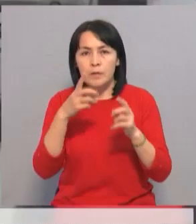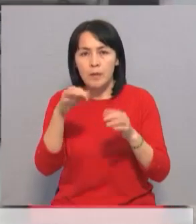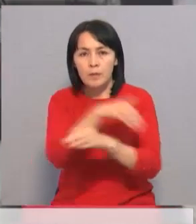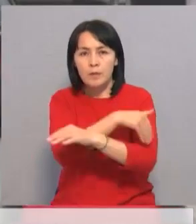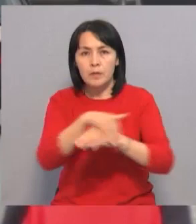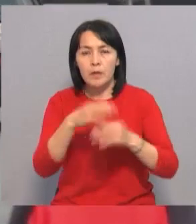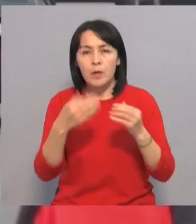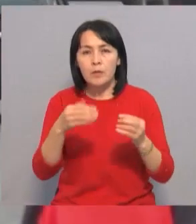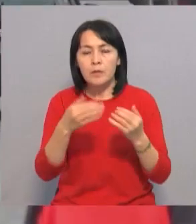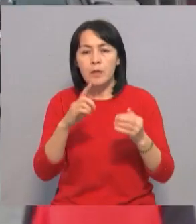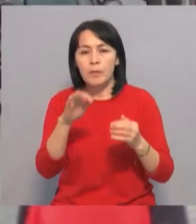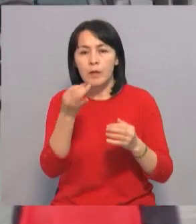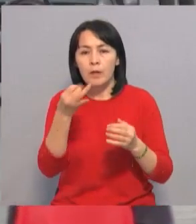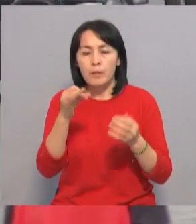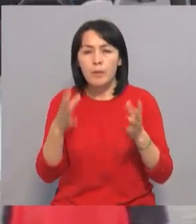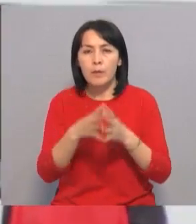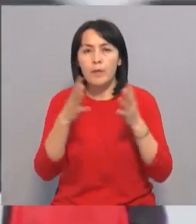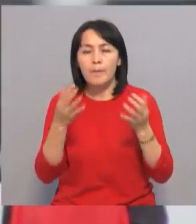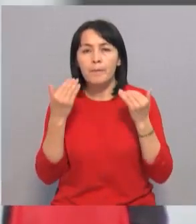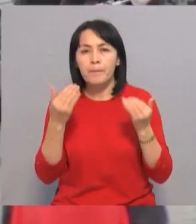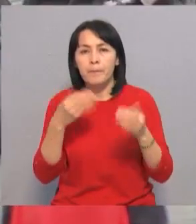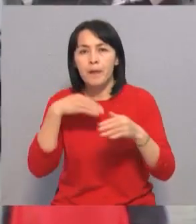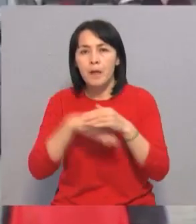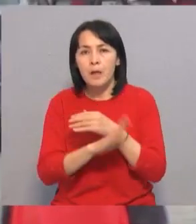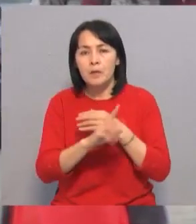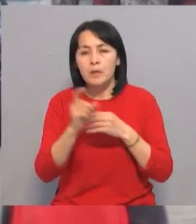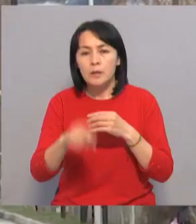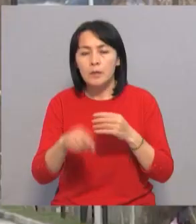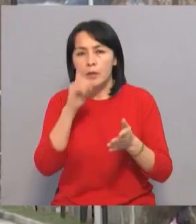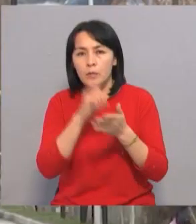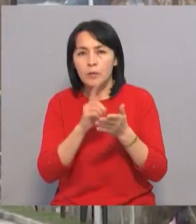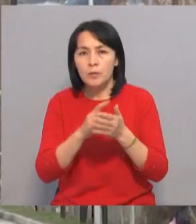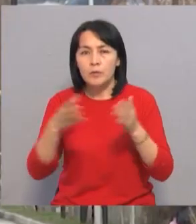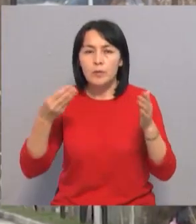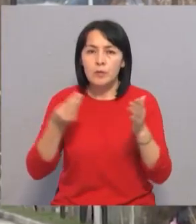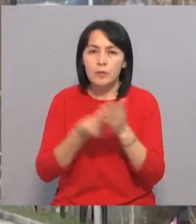Тамерланского шоссе улицы Аль-Фараби. Уклоняющуюся от уплаты предупредили об обязательном